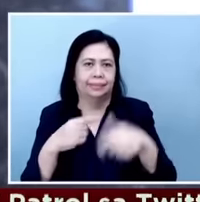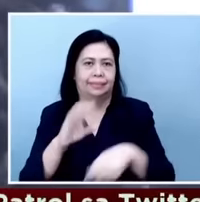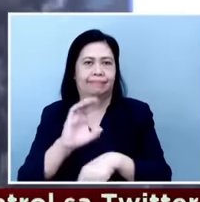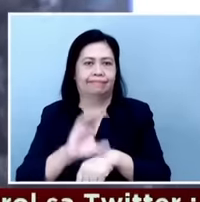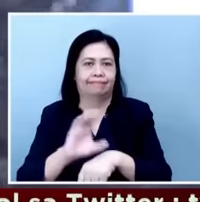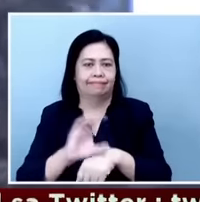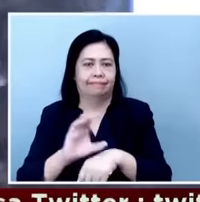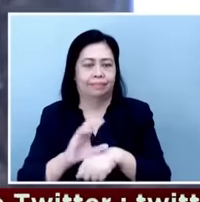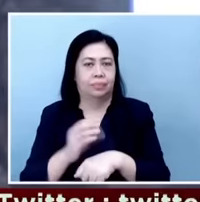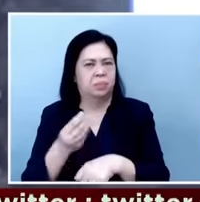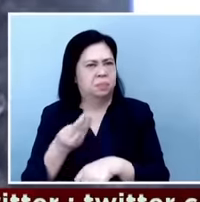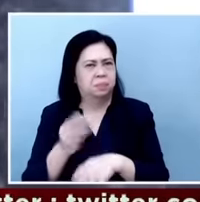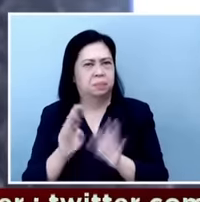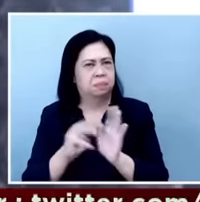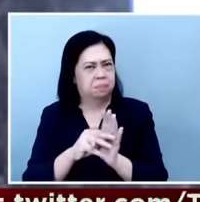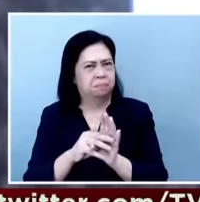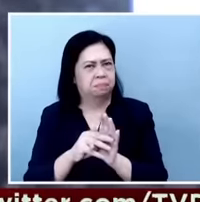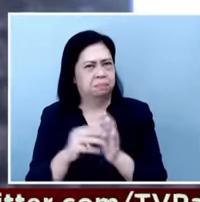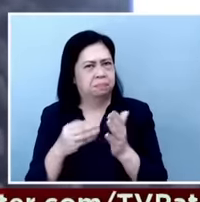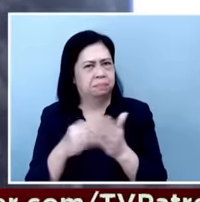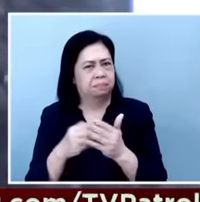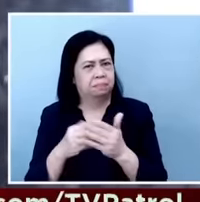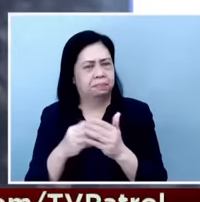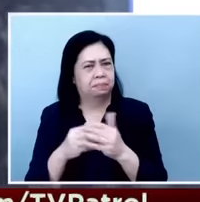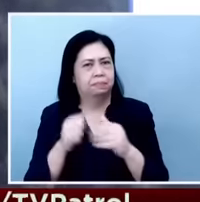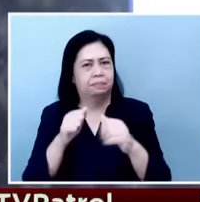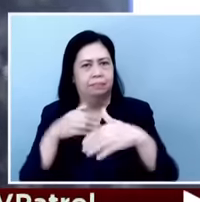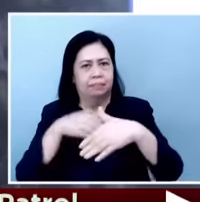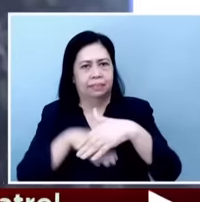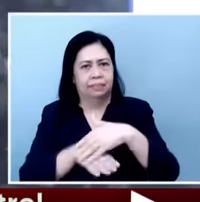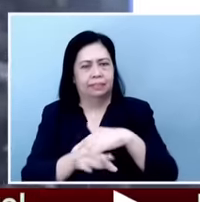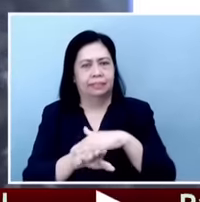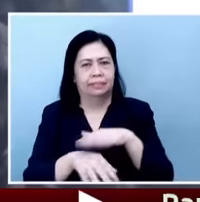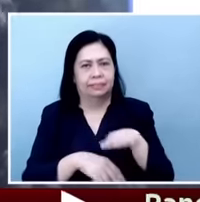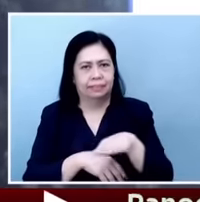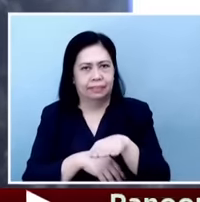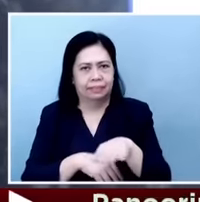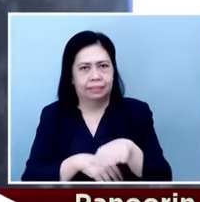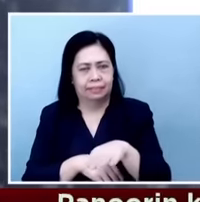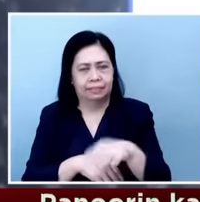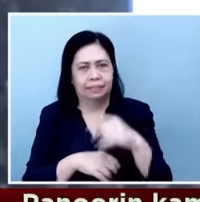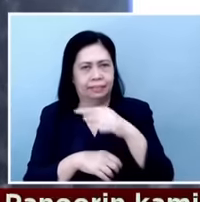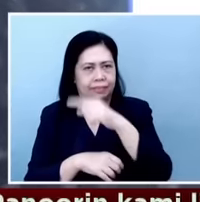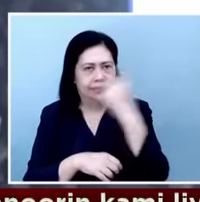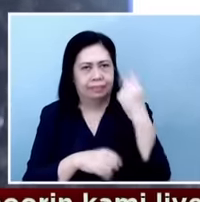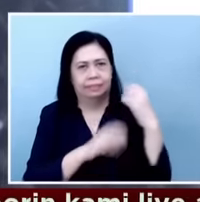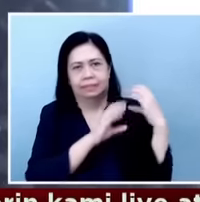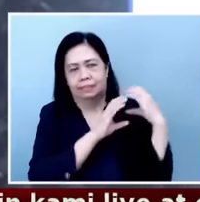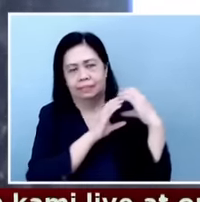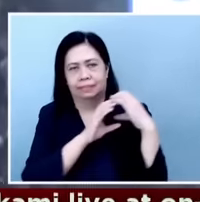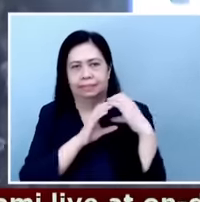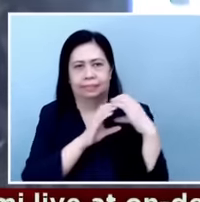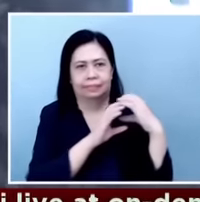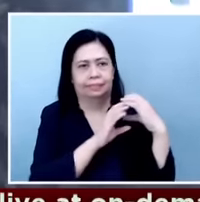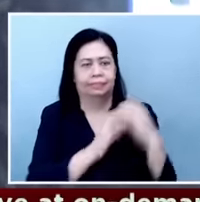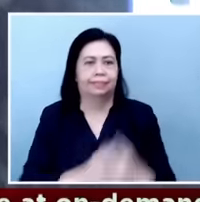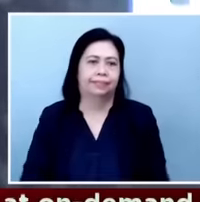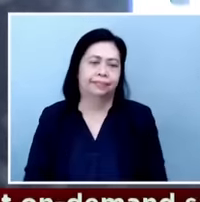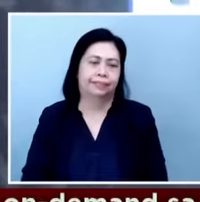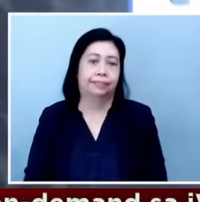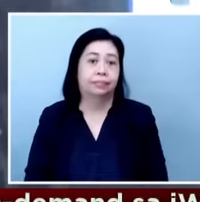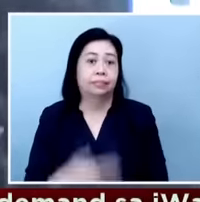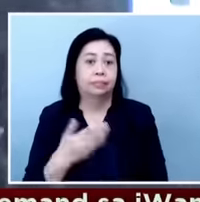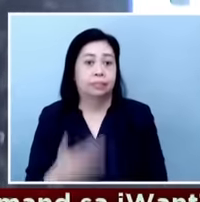Sa ilang minuto na lamang po ay makakapasok na ang andas ng poong Nazareno.